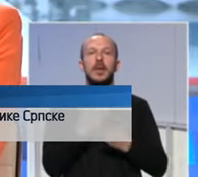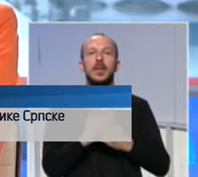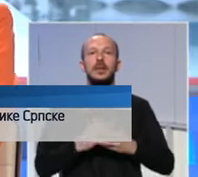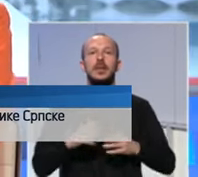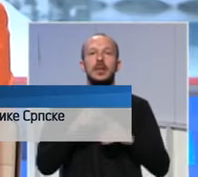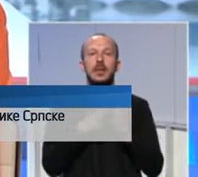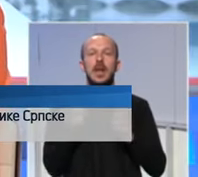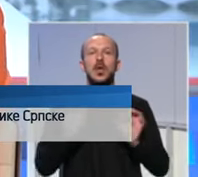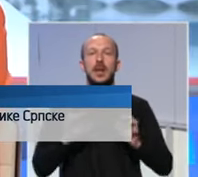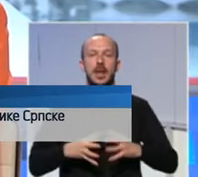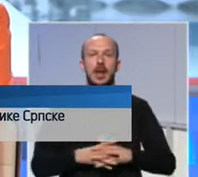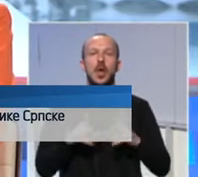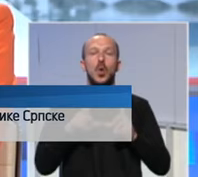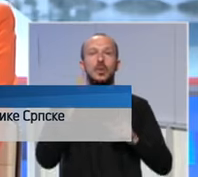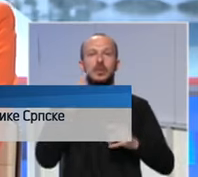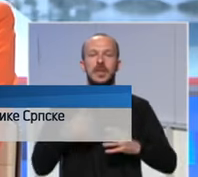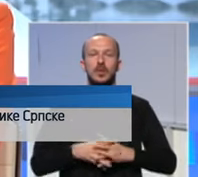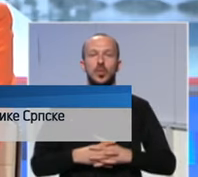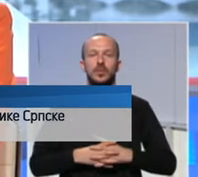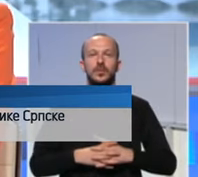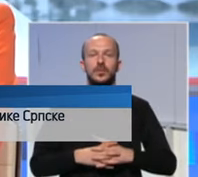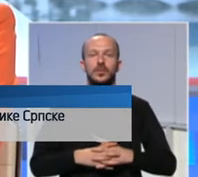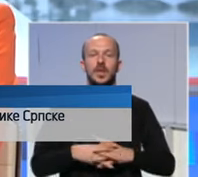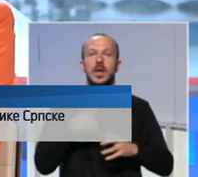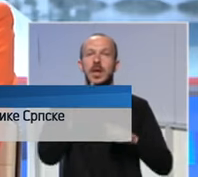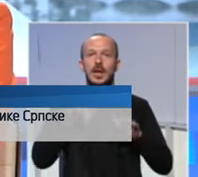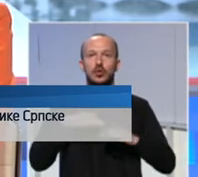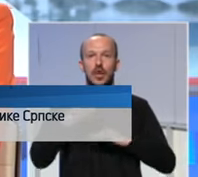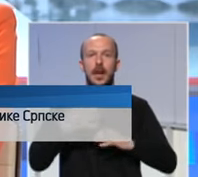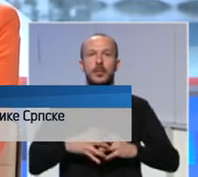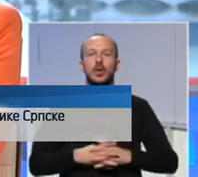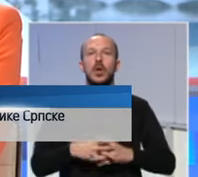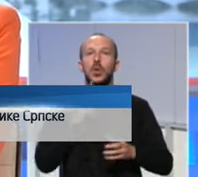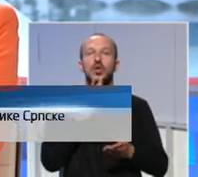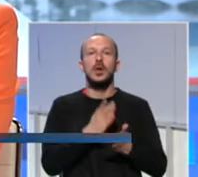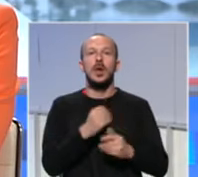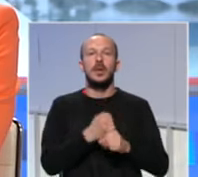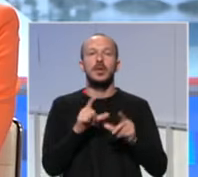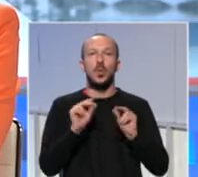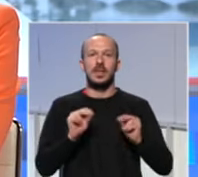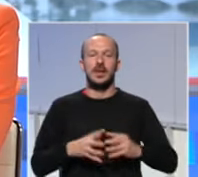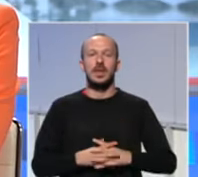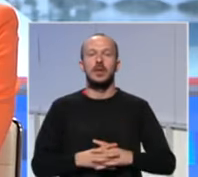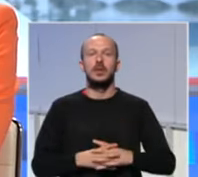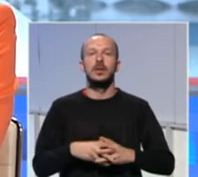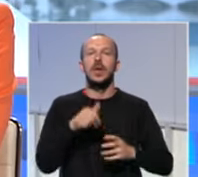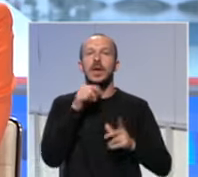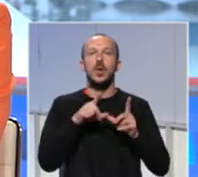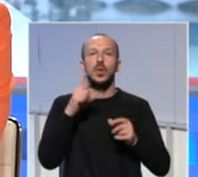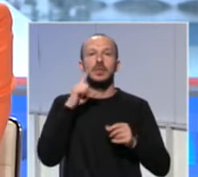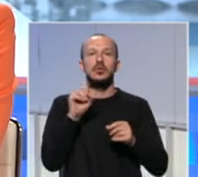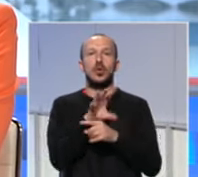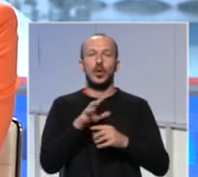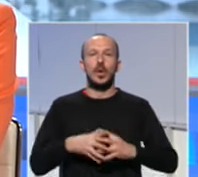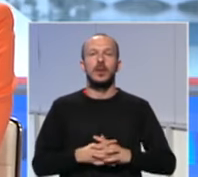upravo digitalno opremljena u smislu i računara, odnosno laptopa koji će primjenjivati nastavnik i u smislu